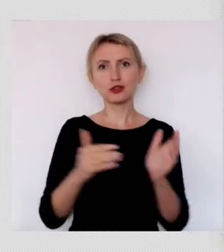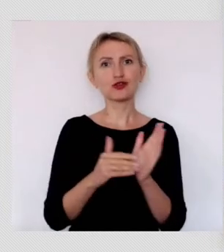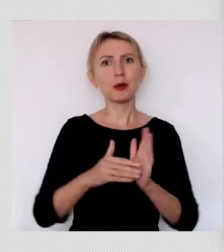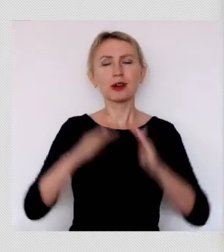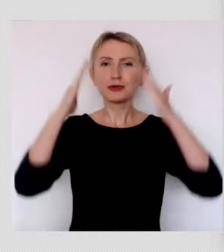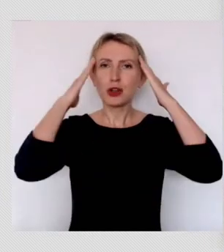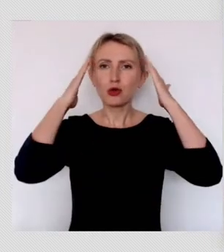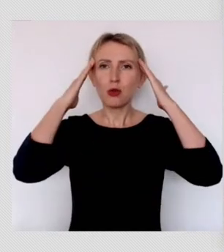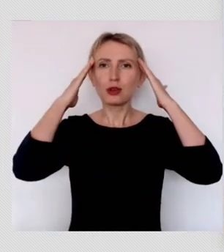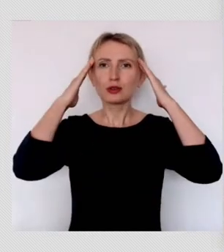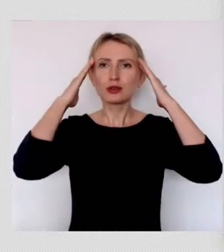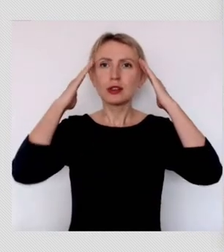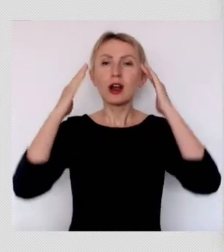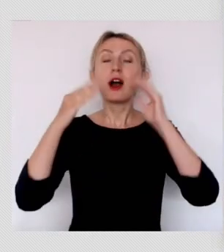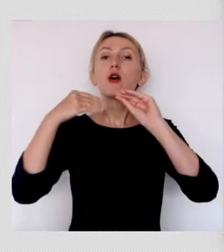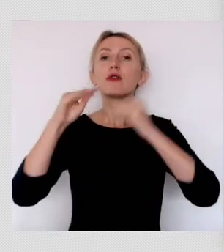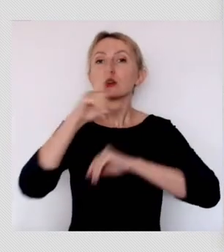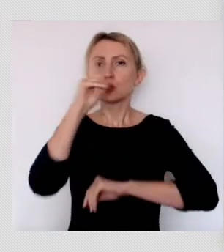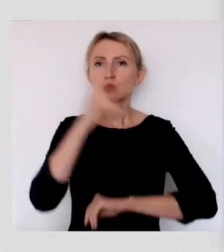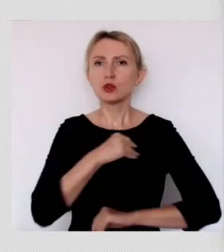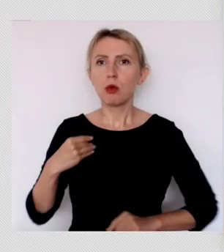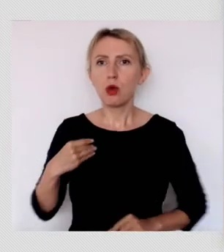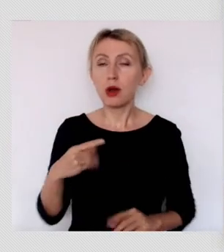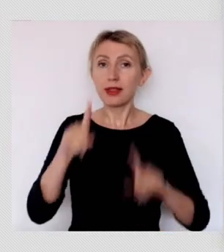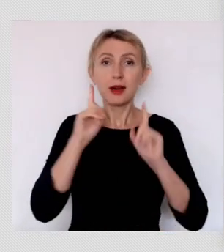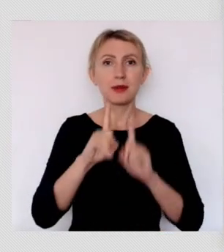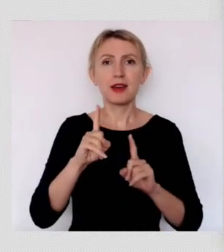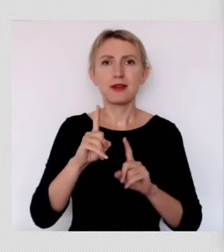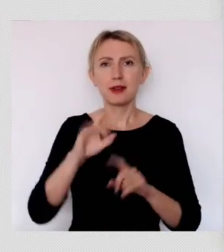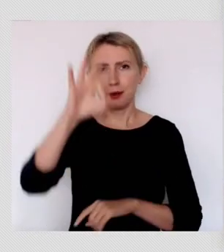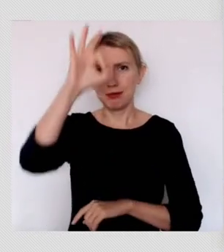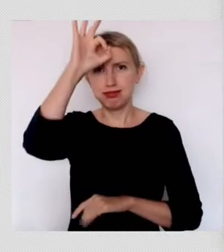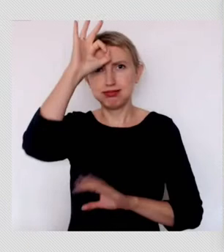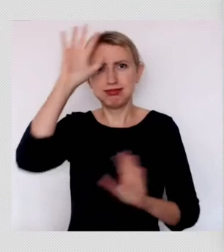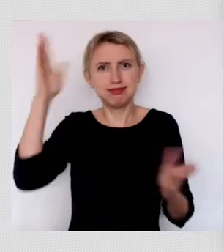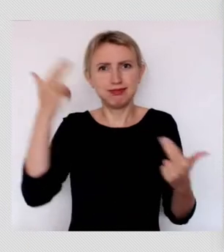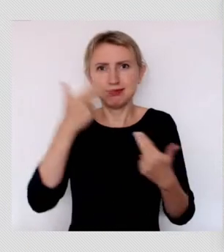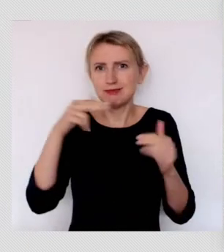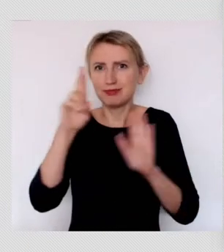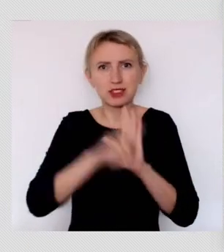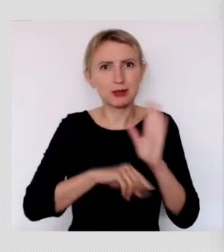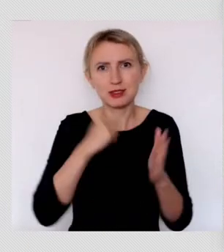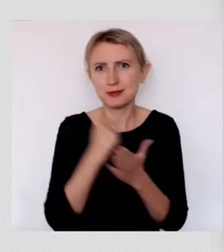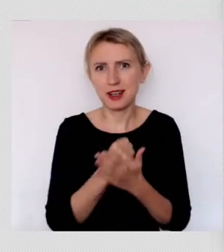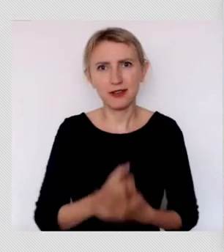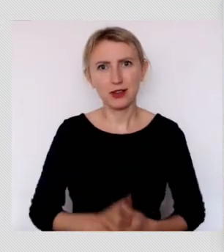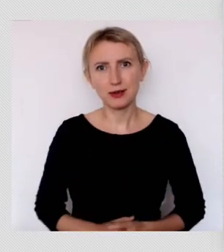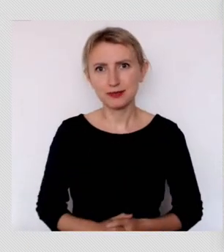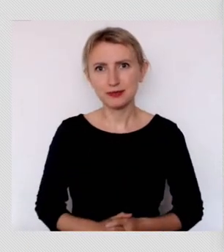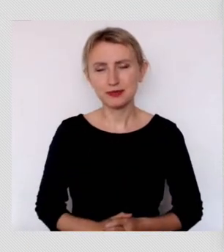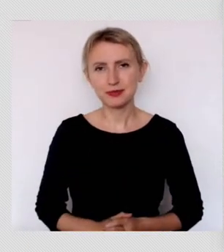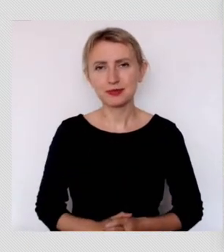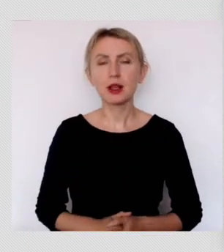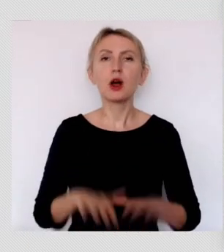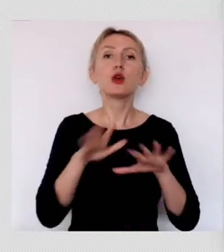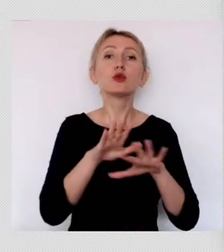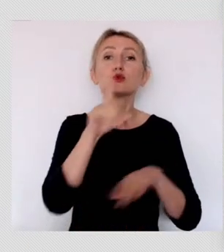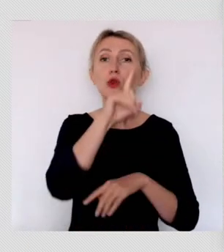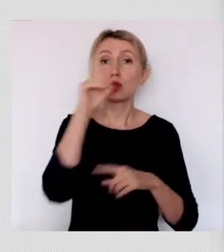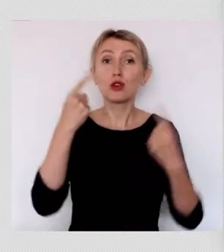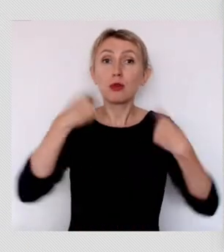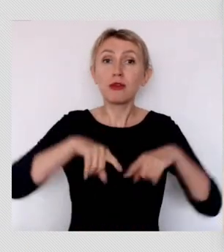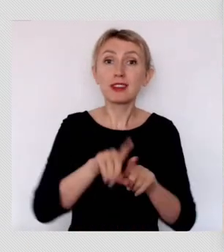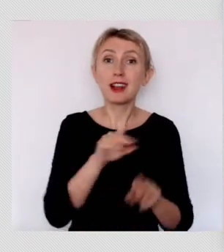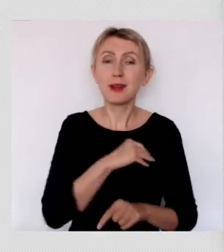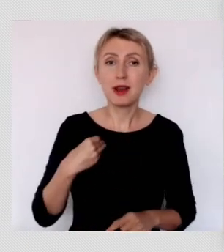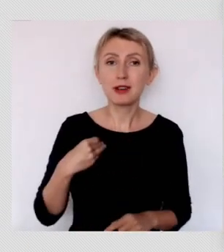że większość Polaków naprawdę nie ma zielonego pojęcia o przepisach prawa wyborczego. Większość Polaków, odpowiadam